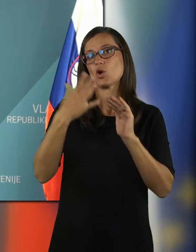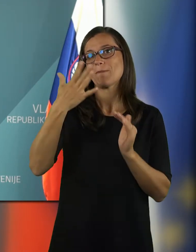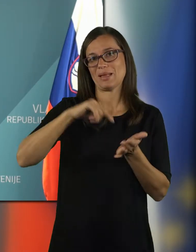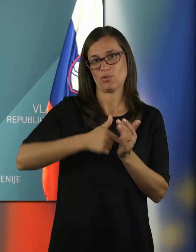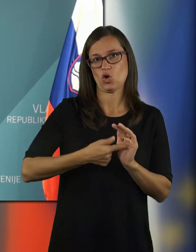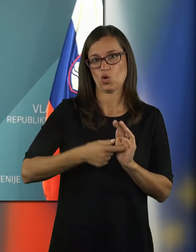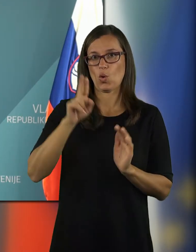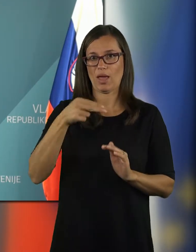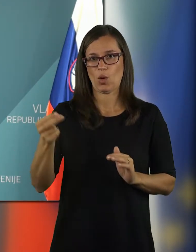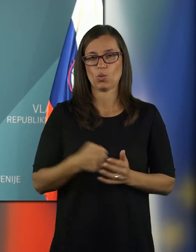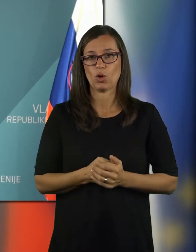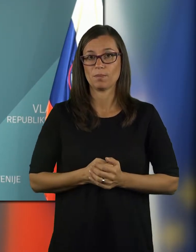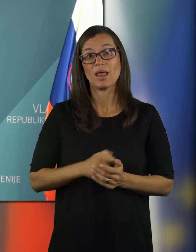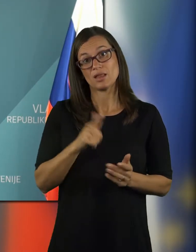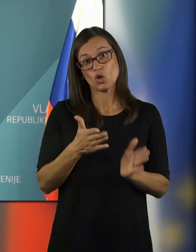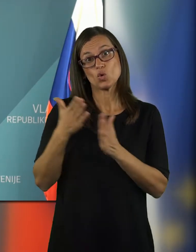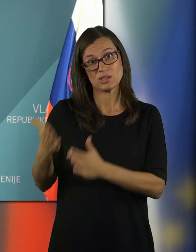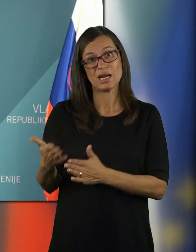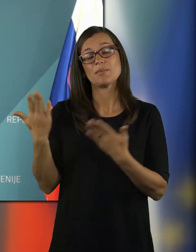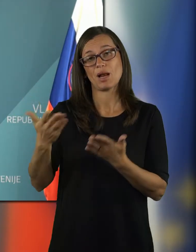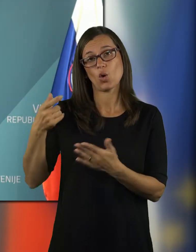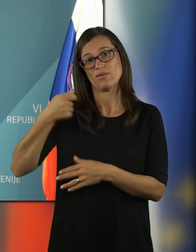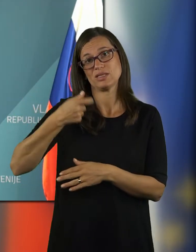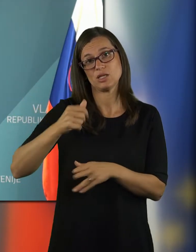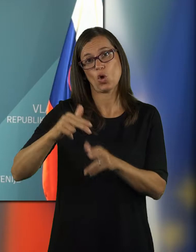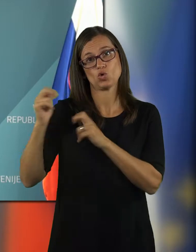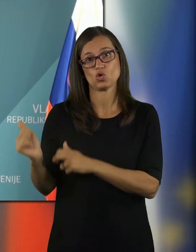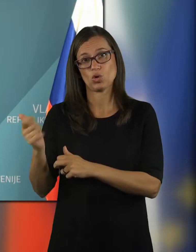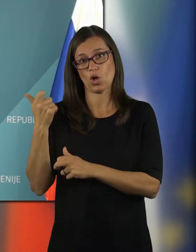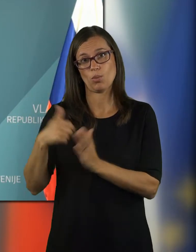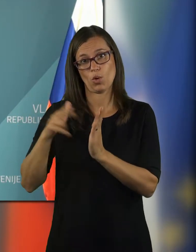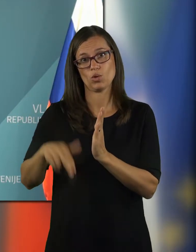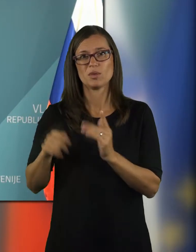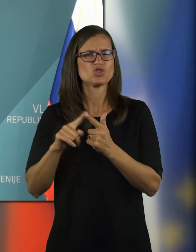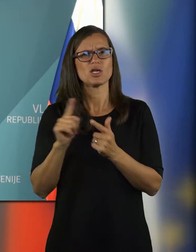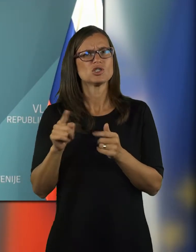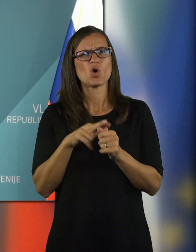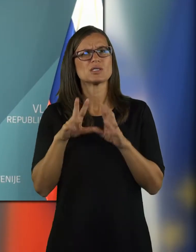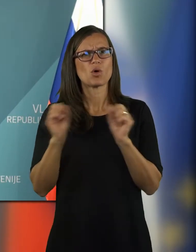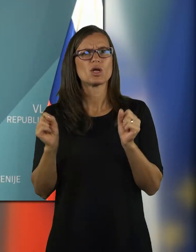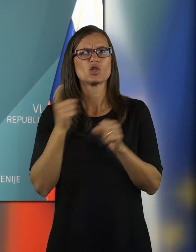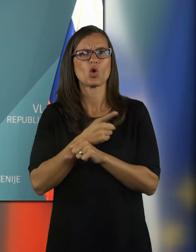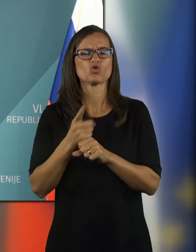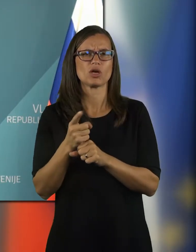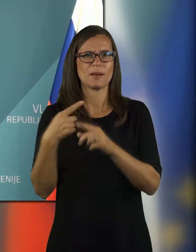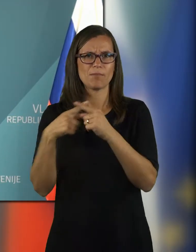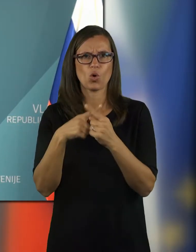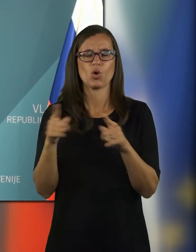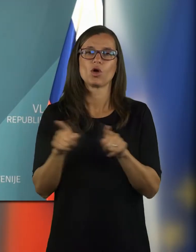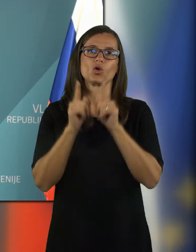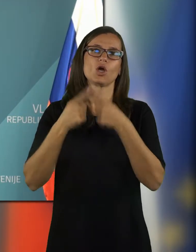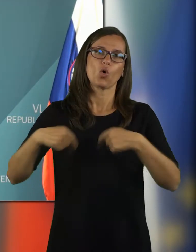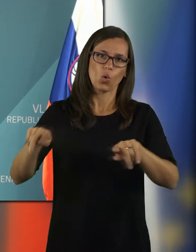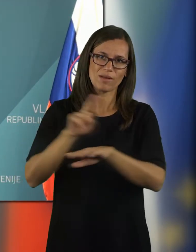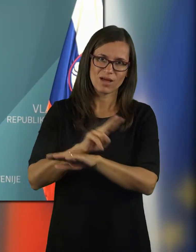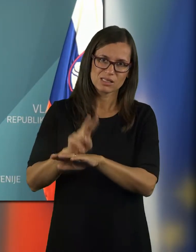evrov. Vendar pa na drugi strani lahko investitor odstopi od pogodbe, če niso izpolnjeni določeni pogoji, kot je